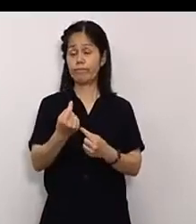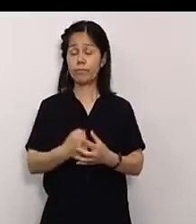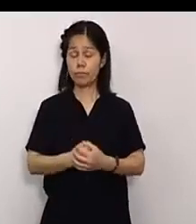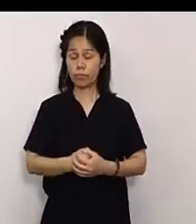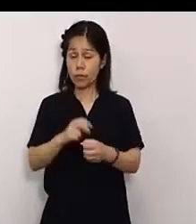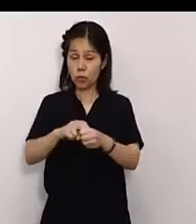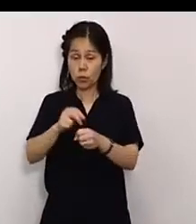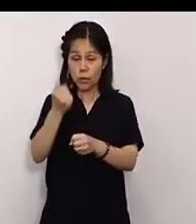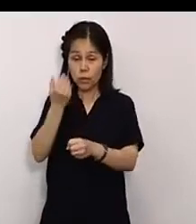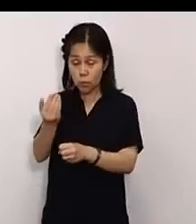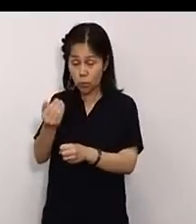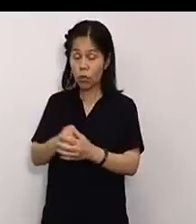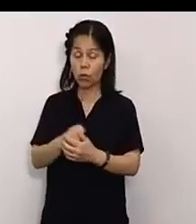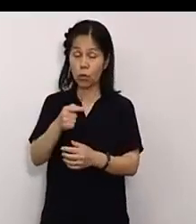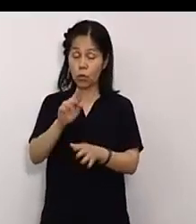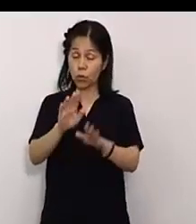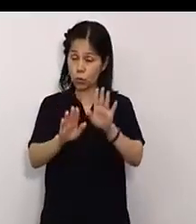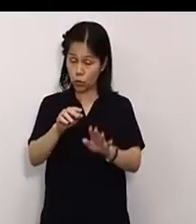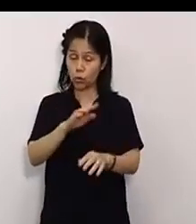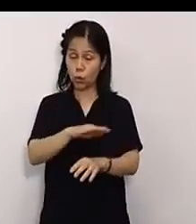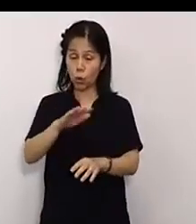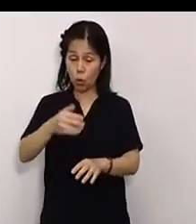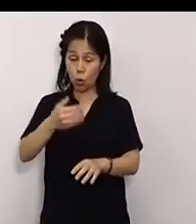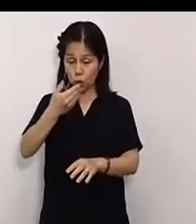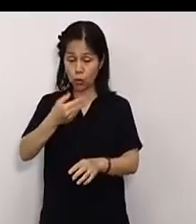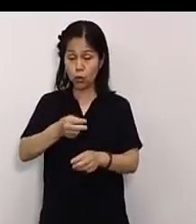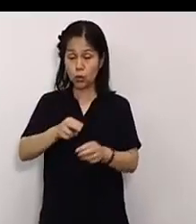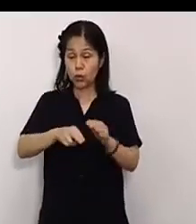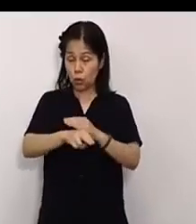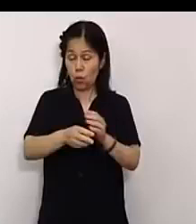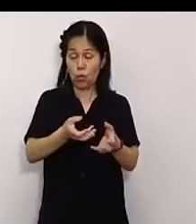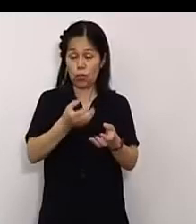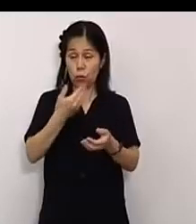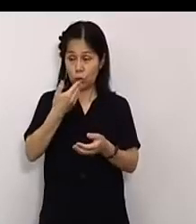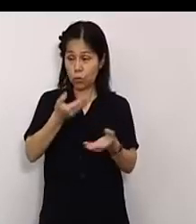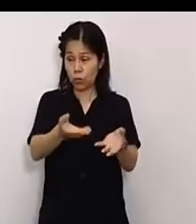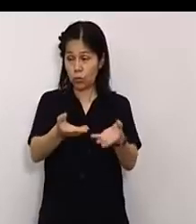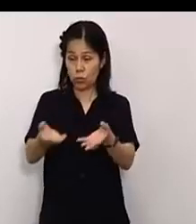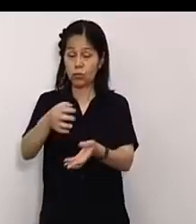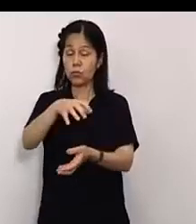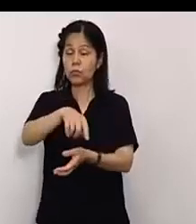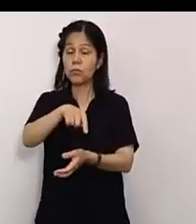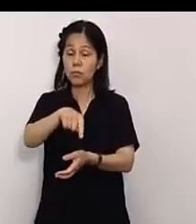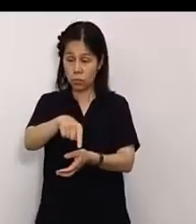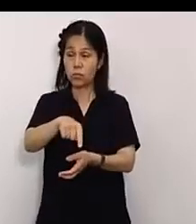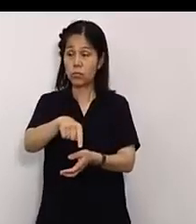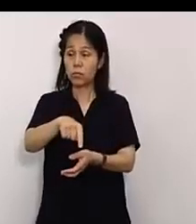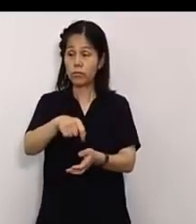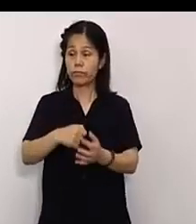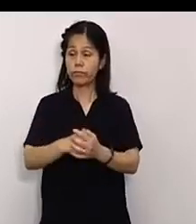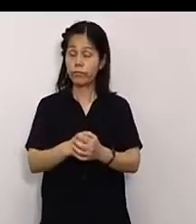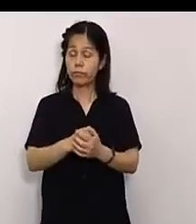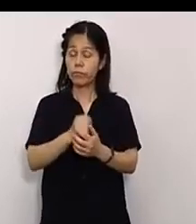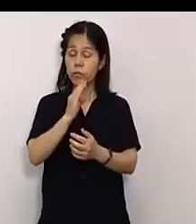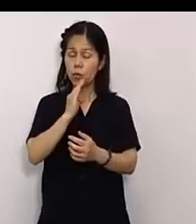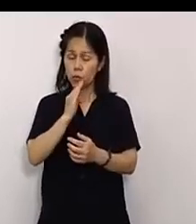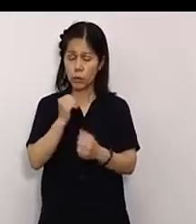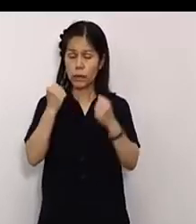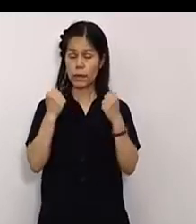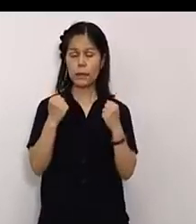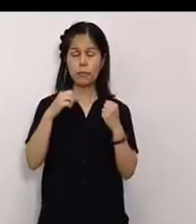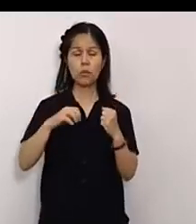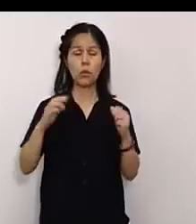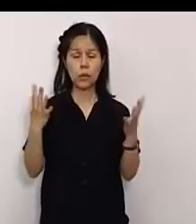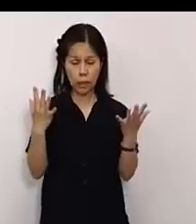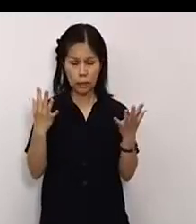さんに伺いたいんですが、こうした、子ども食堂の現場で今六五さんがおっしゃったような、まあ、本当にこう居場所がなく、まあ、